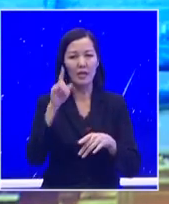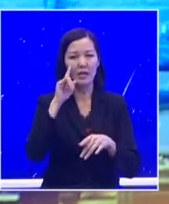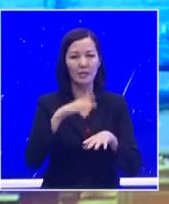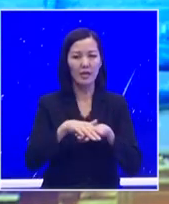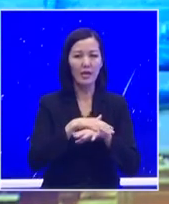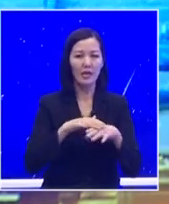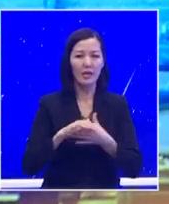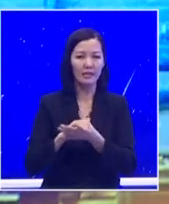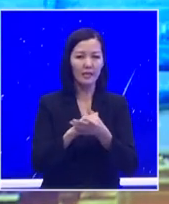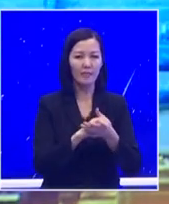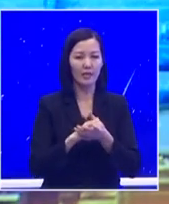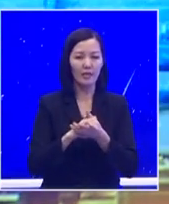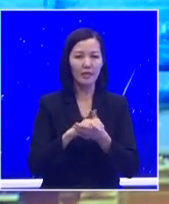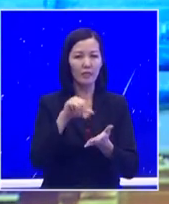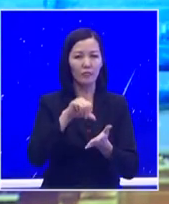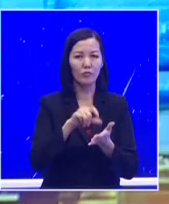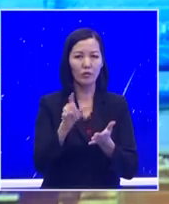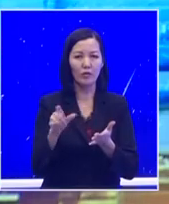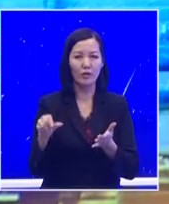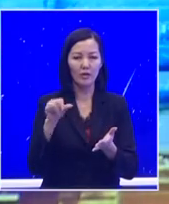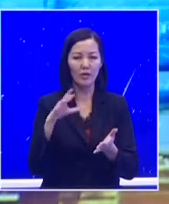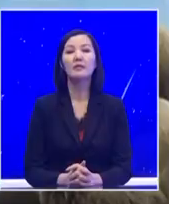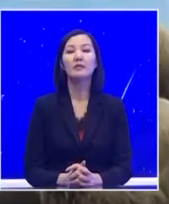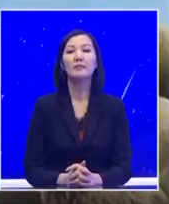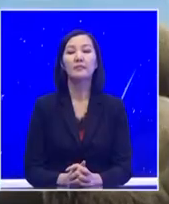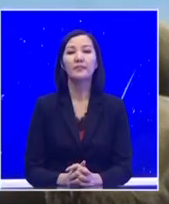Халқы Ассамблеясы мүшелері қатысты.